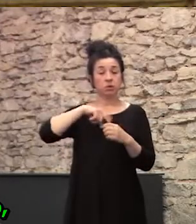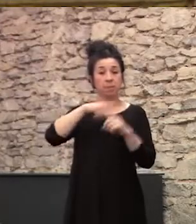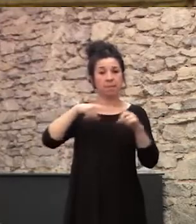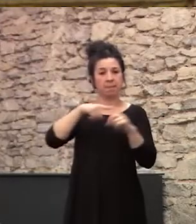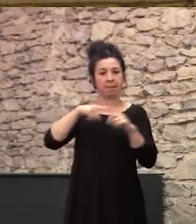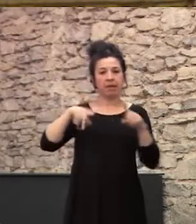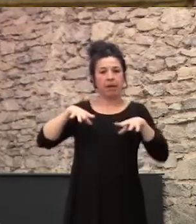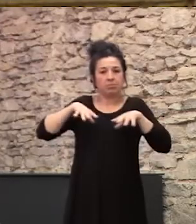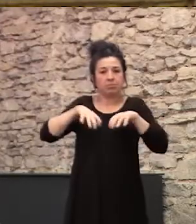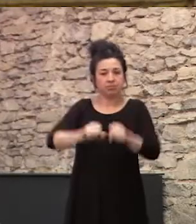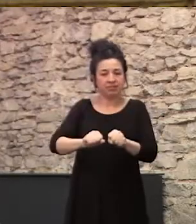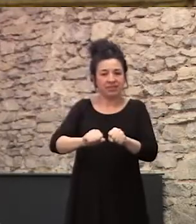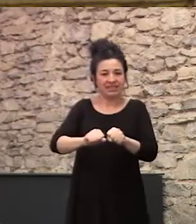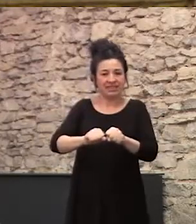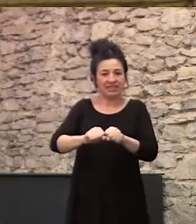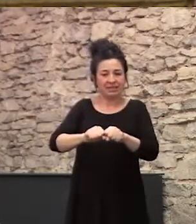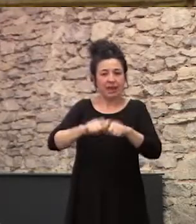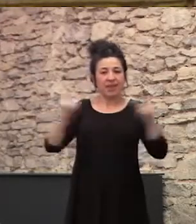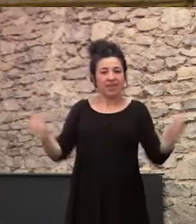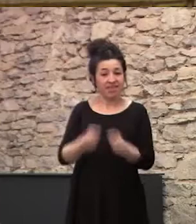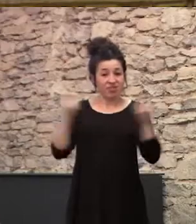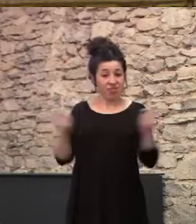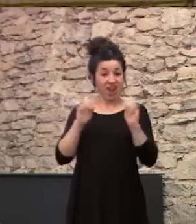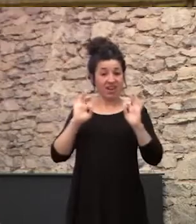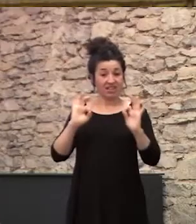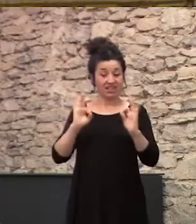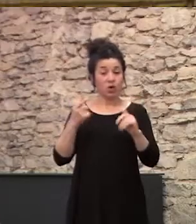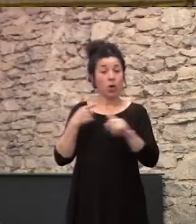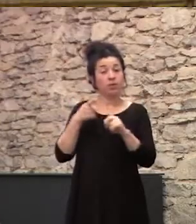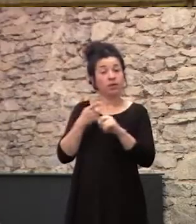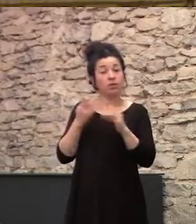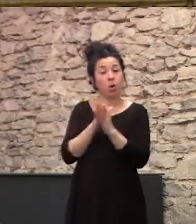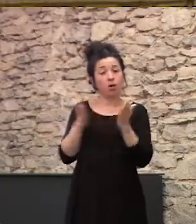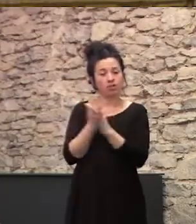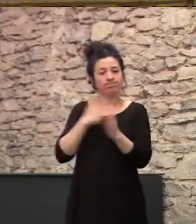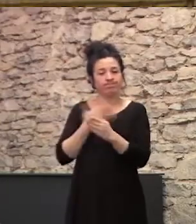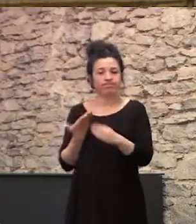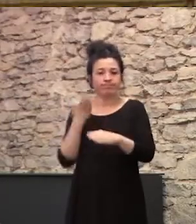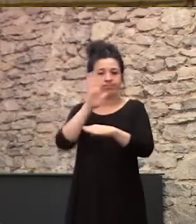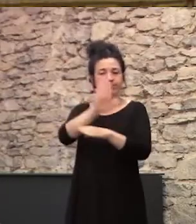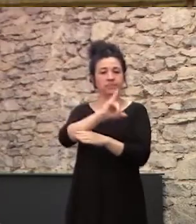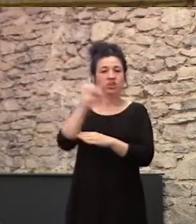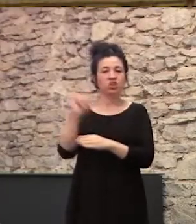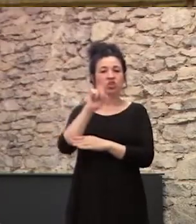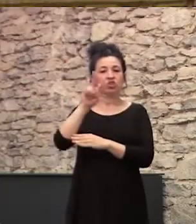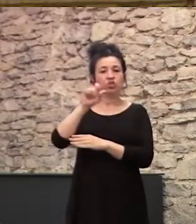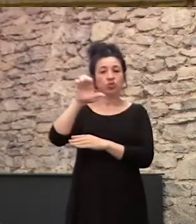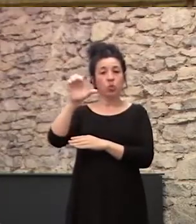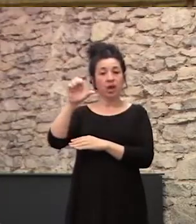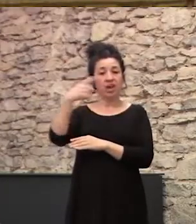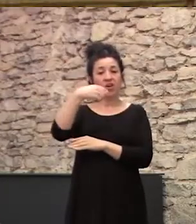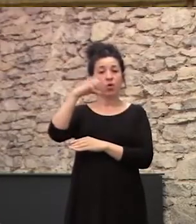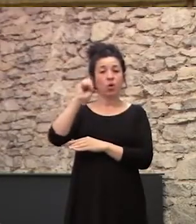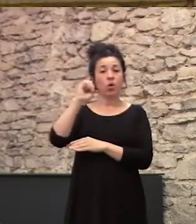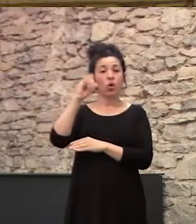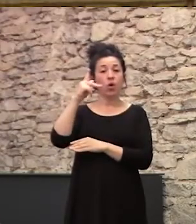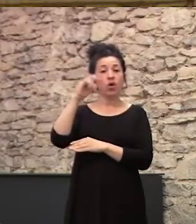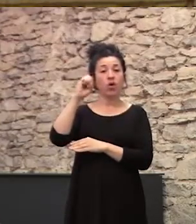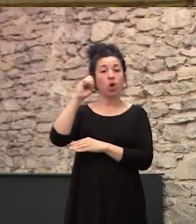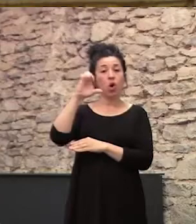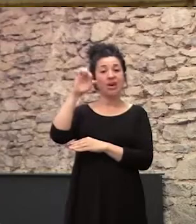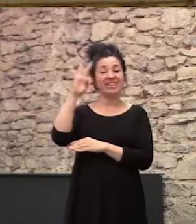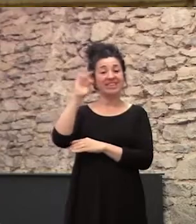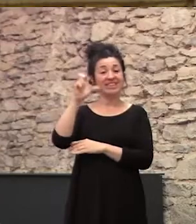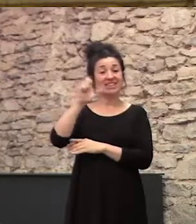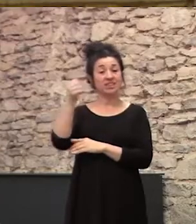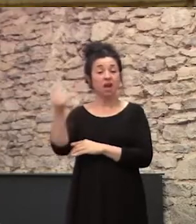erdiko tarte bat liburu aurkezteko eta Julia Goikoetxea traktatuz liburu bat erazuen baita